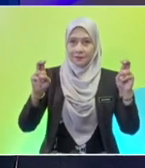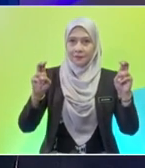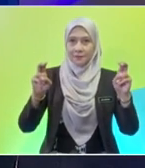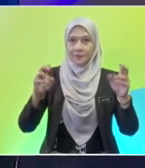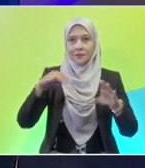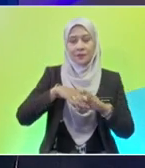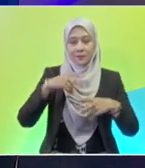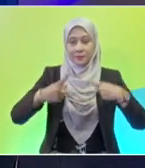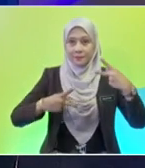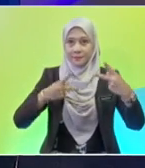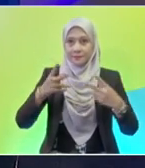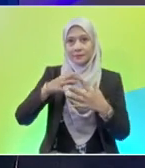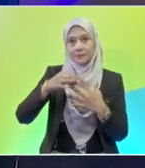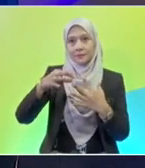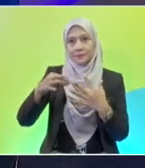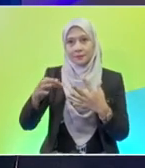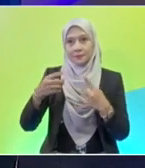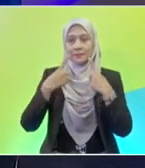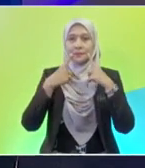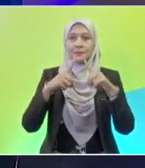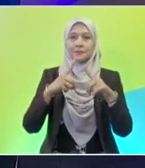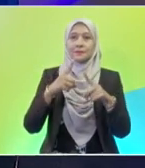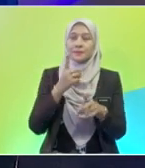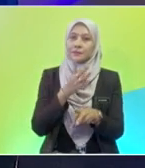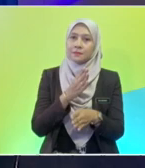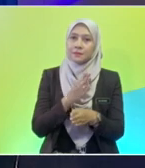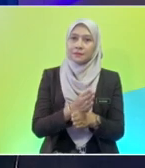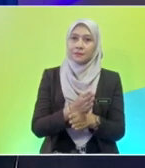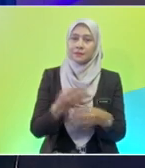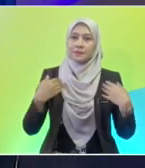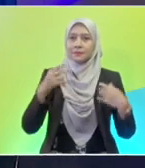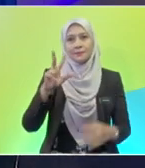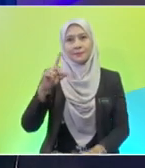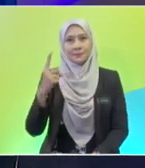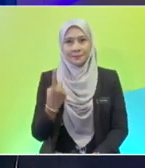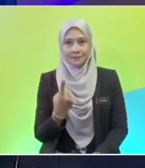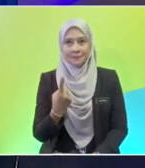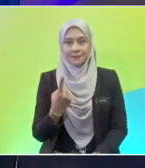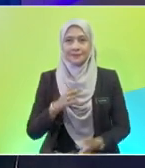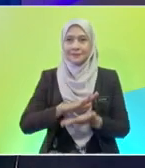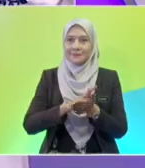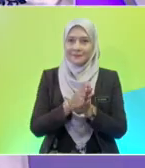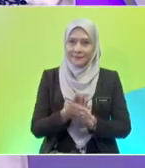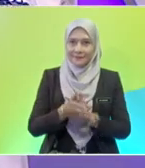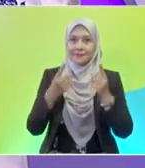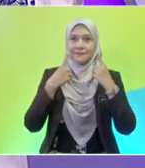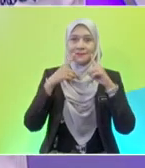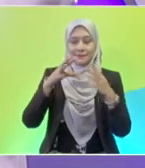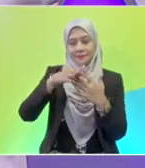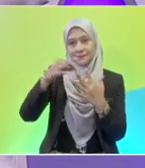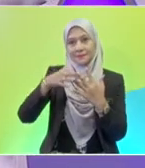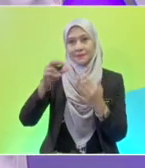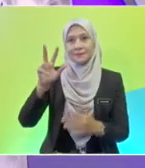pilihan jawaban betul hanya ada tiga jadi kalau kita buat yang keempat tuh seolah-olah kita telah